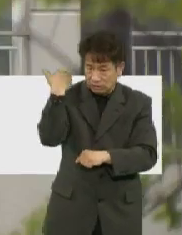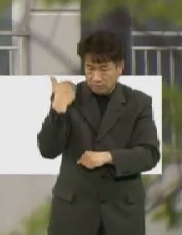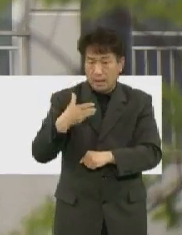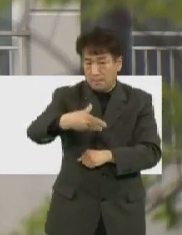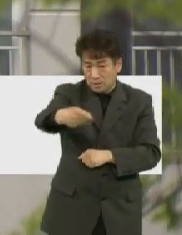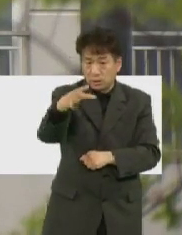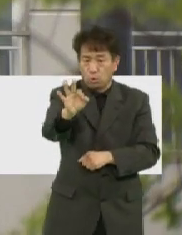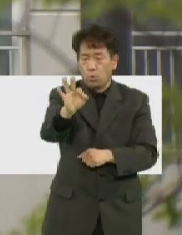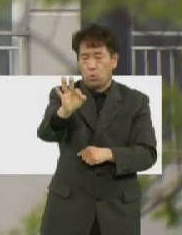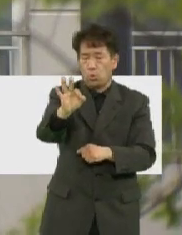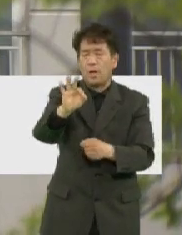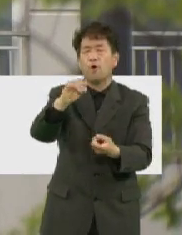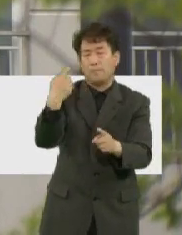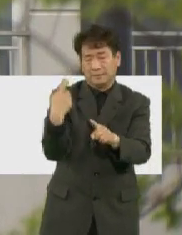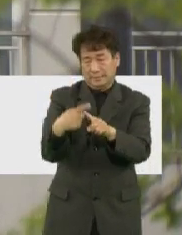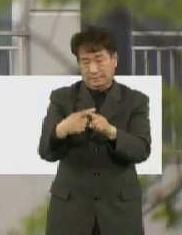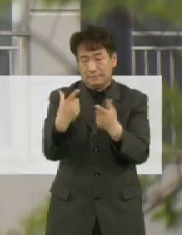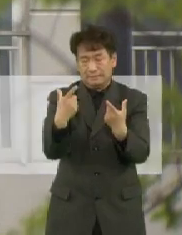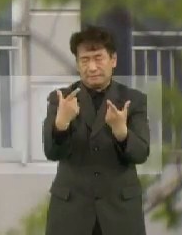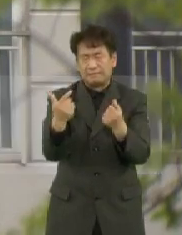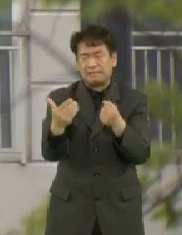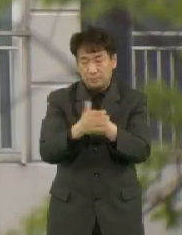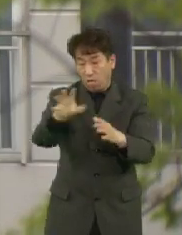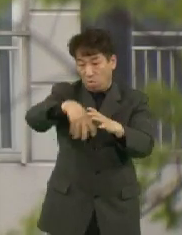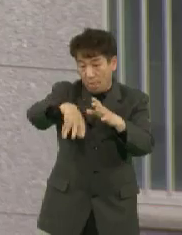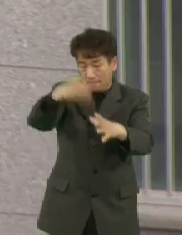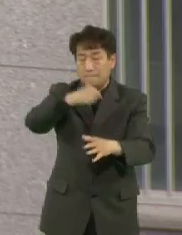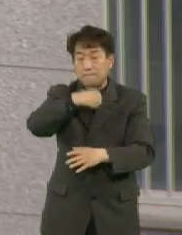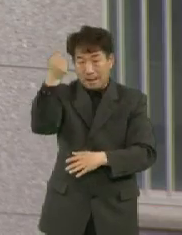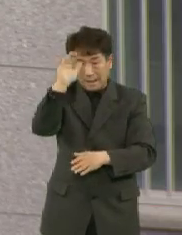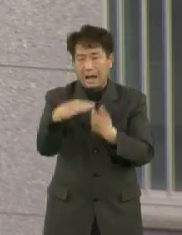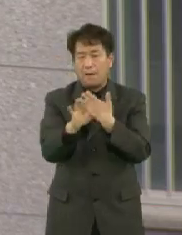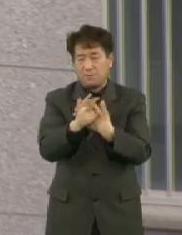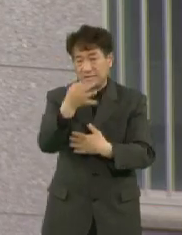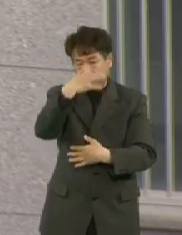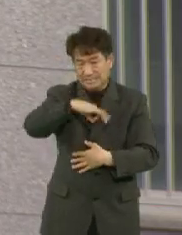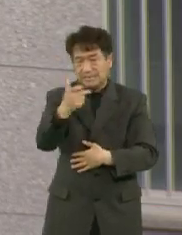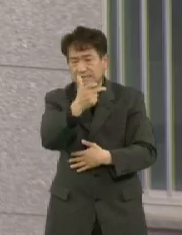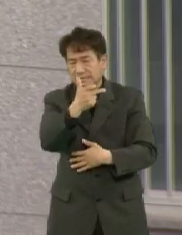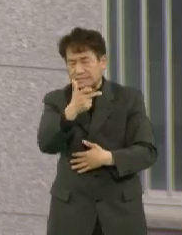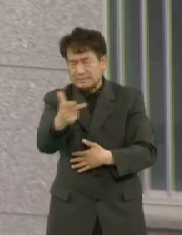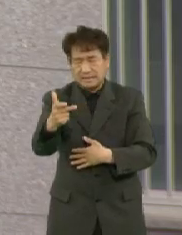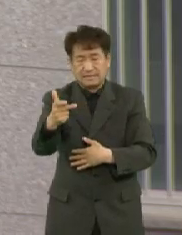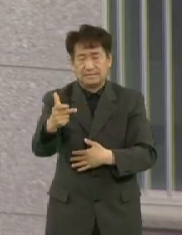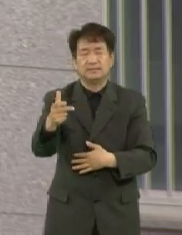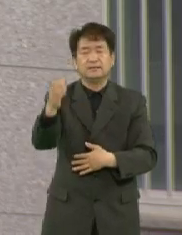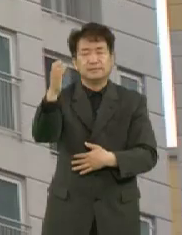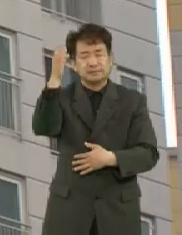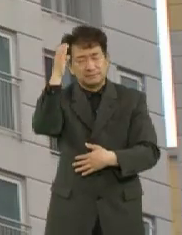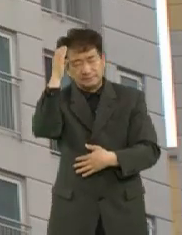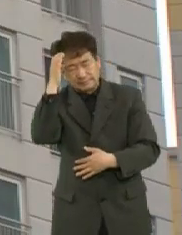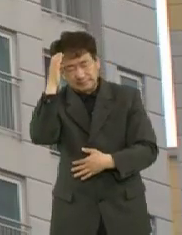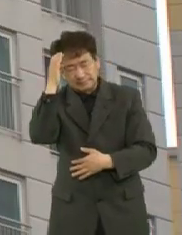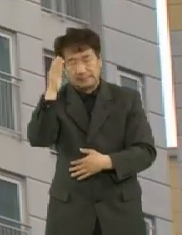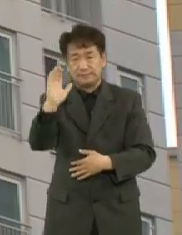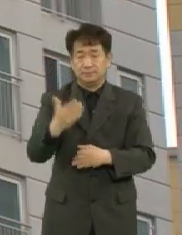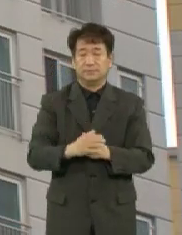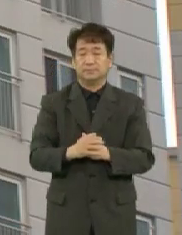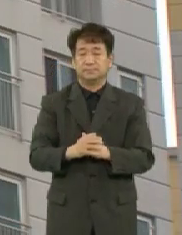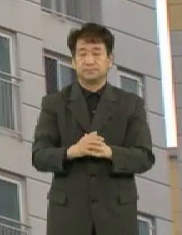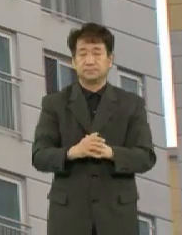당시 가격으로 정해져 당첨 만 되면 수억원의 시세차익을 얻을 수 있다는 기대감으로 청약률이 높아진 것으로